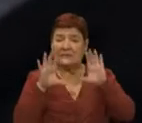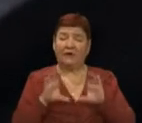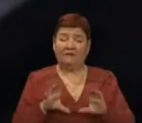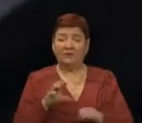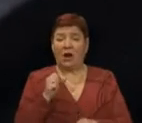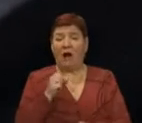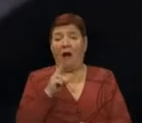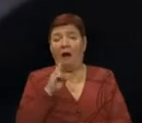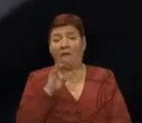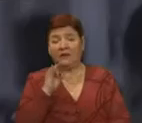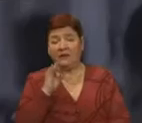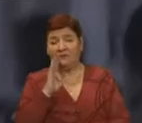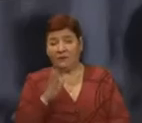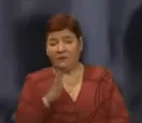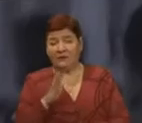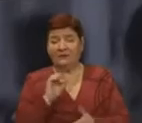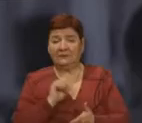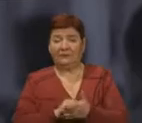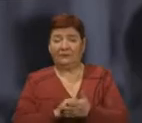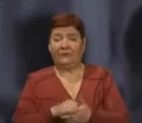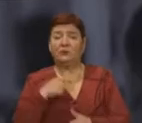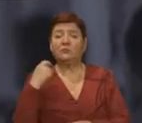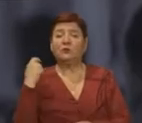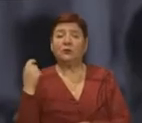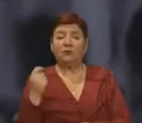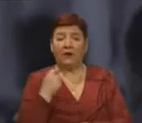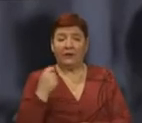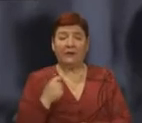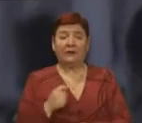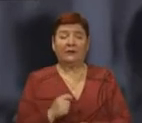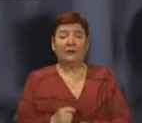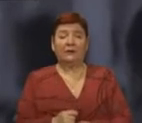актів. Відповідно, суб'єкти господарювання